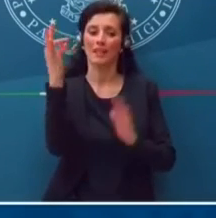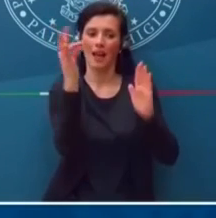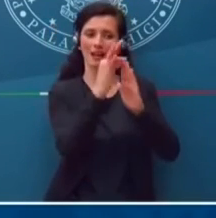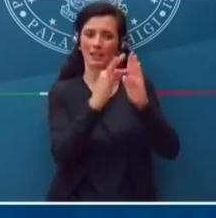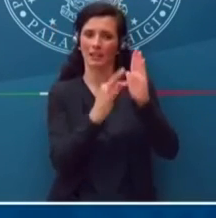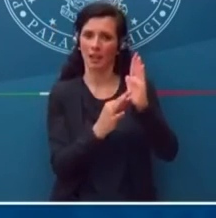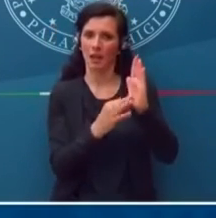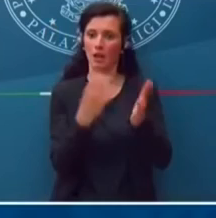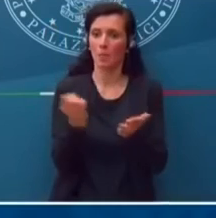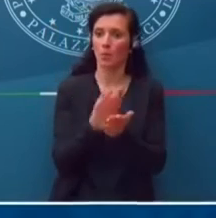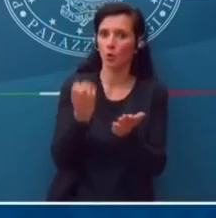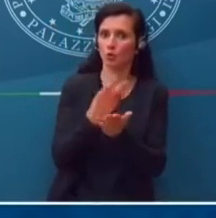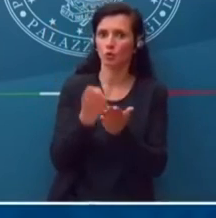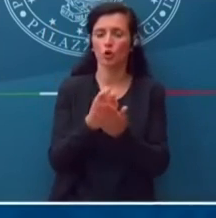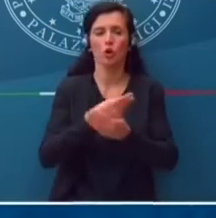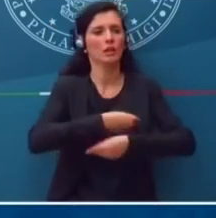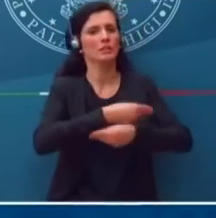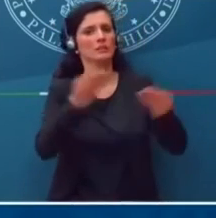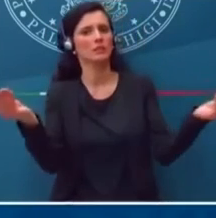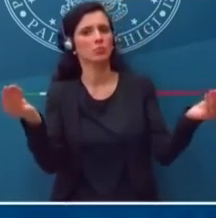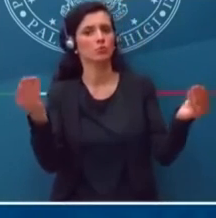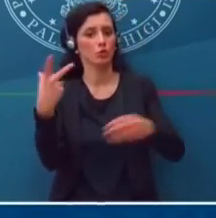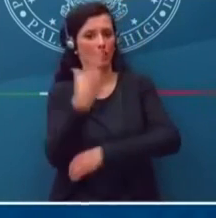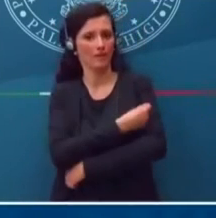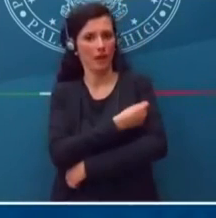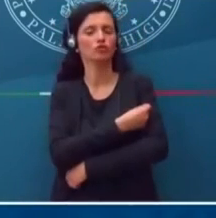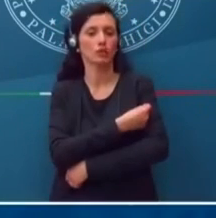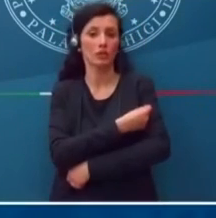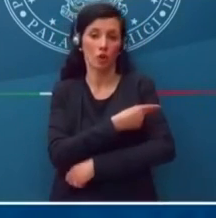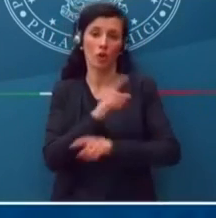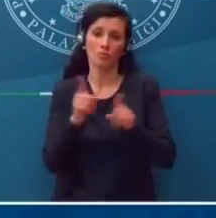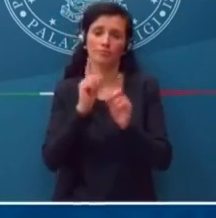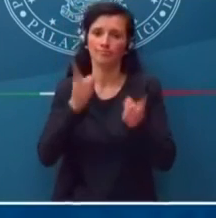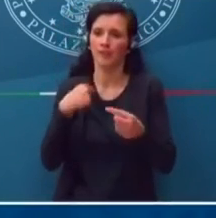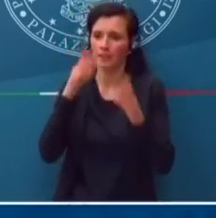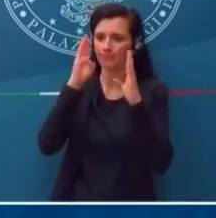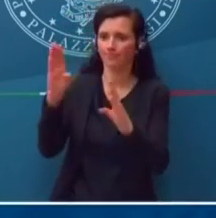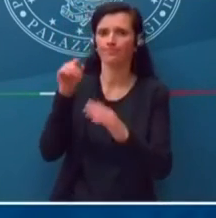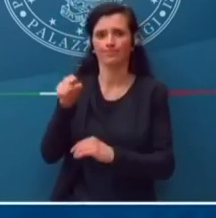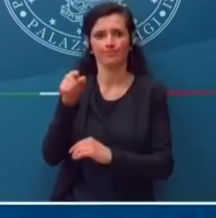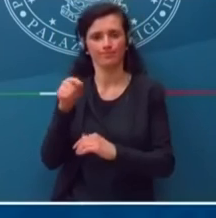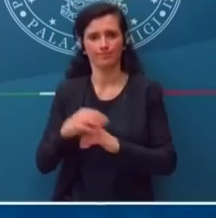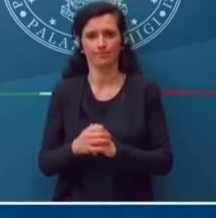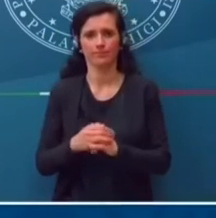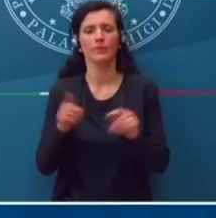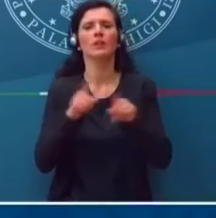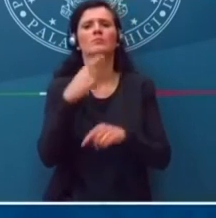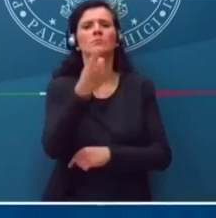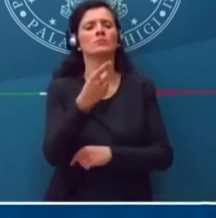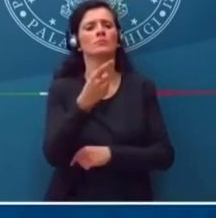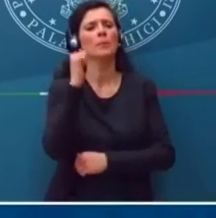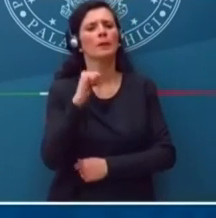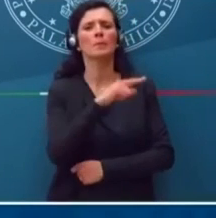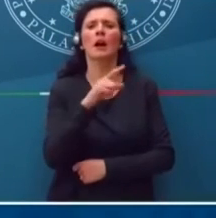e nella distribuzione del vaccino. Anche qui il ritorno al discorso che faceva prima il dottor Caruso